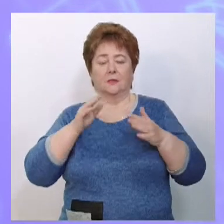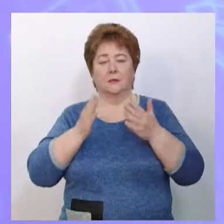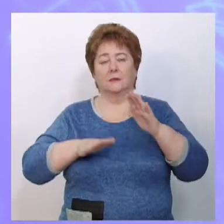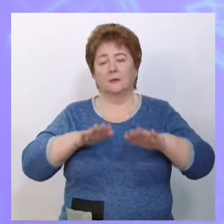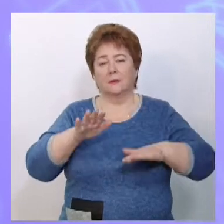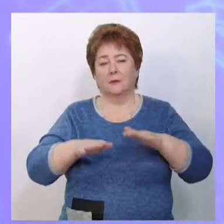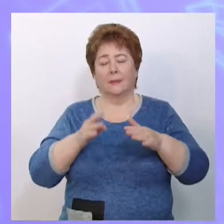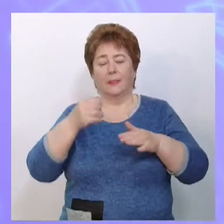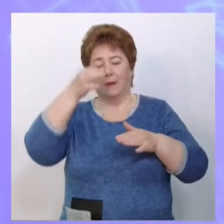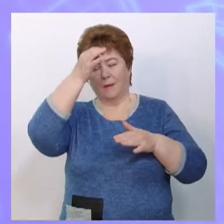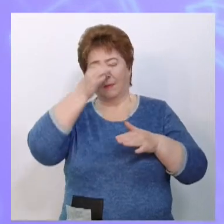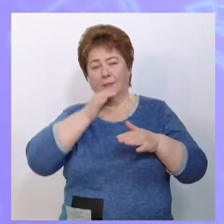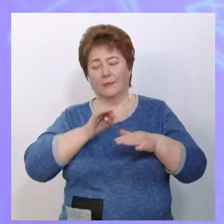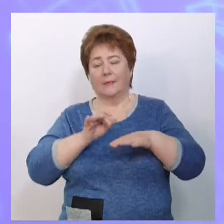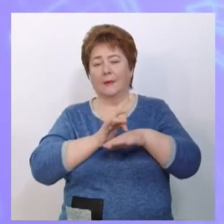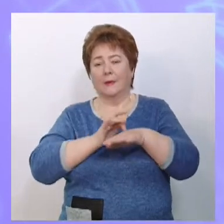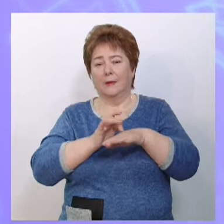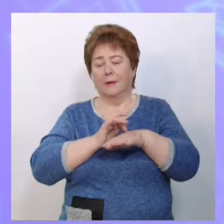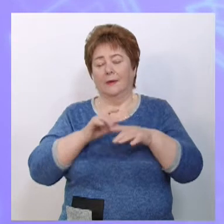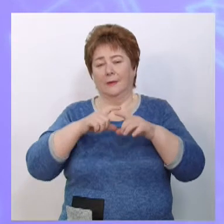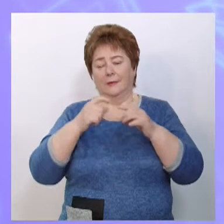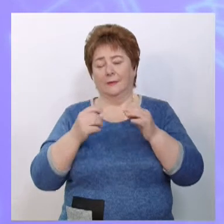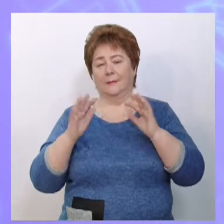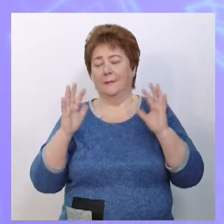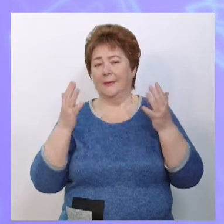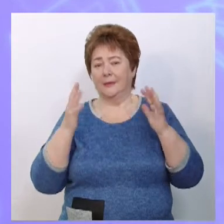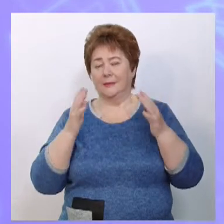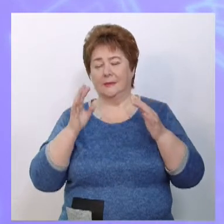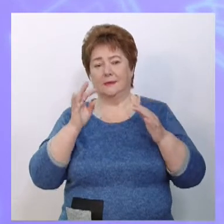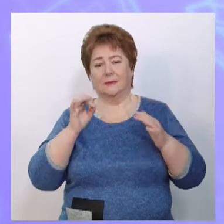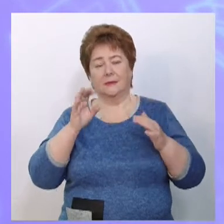На гладких молодых листьях блестит роса.